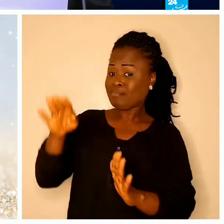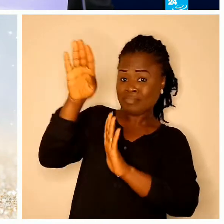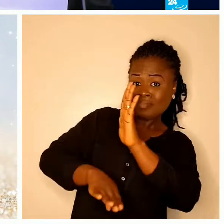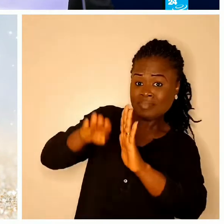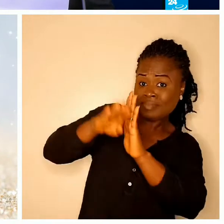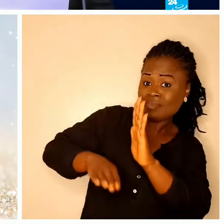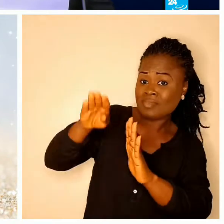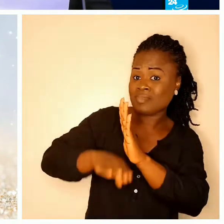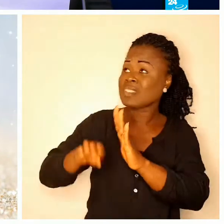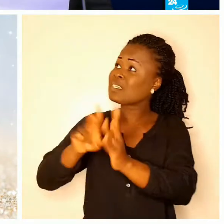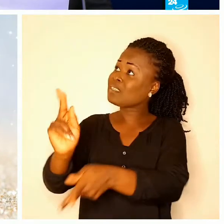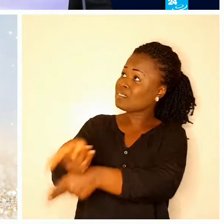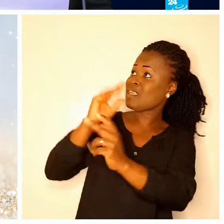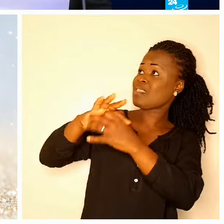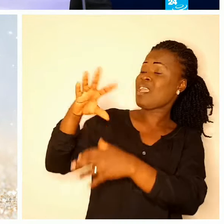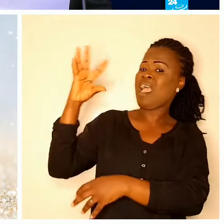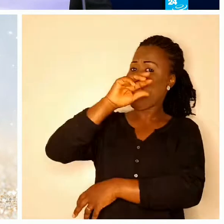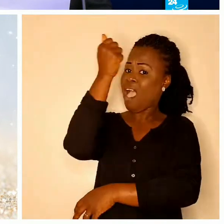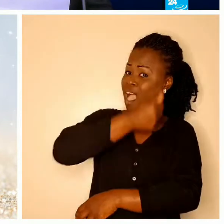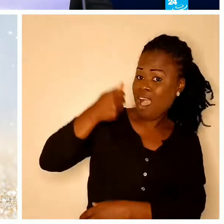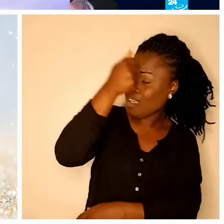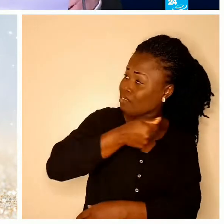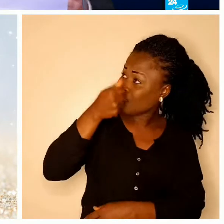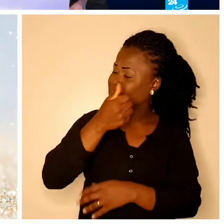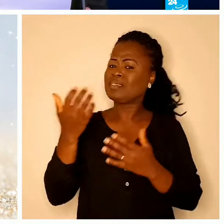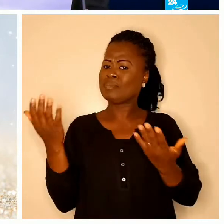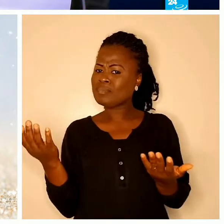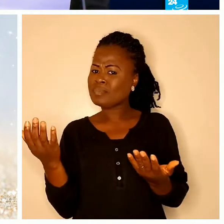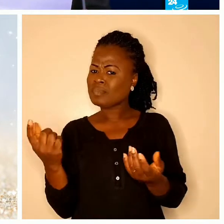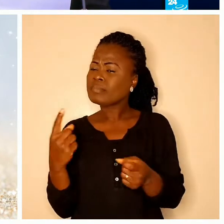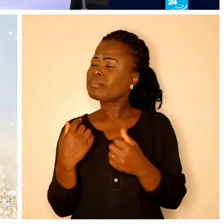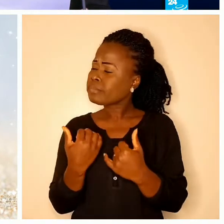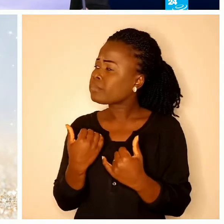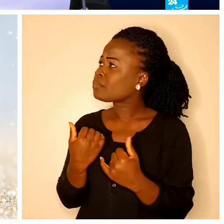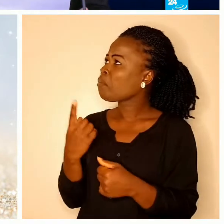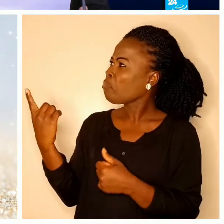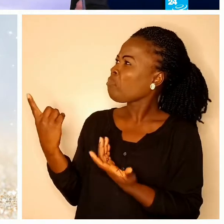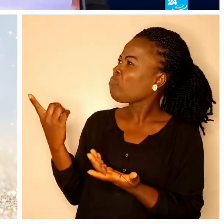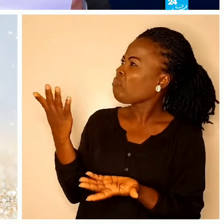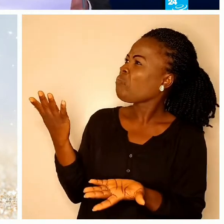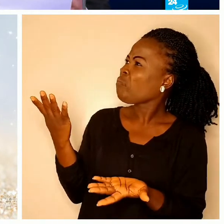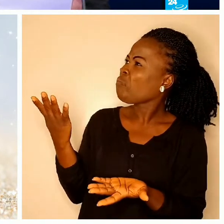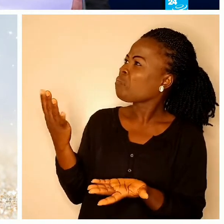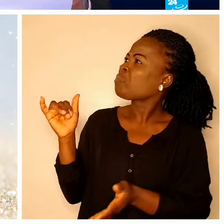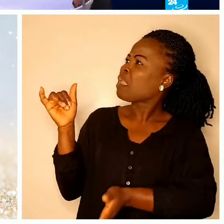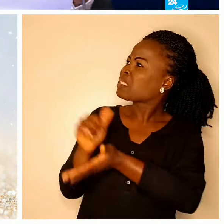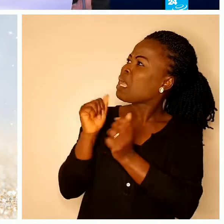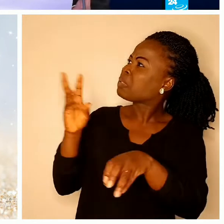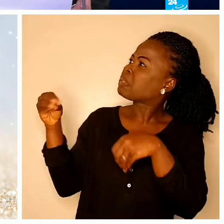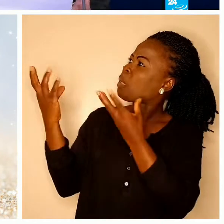44 milliards de dollars que l'Afrique aurait dû rembourser cette année. Alors concrètement, combien ce moratoire va-t-il